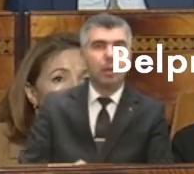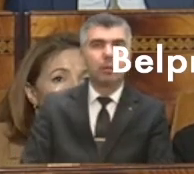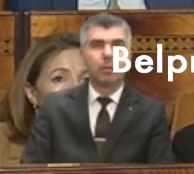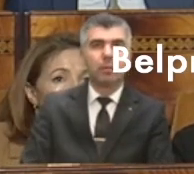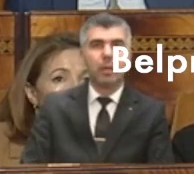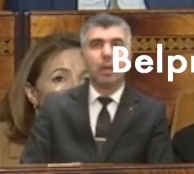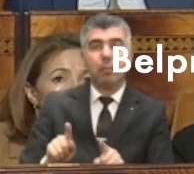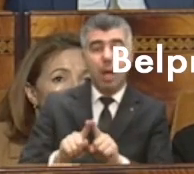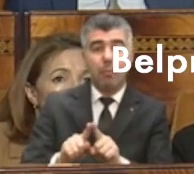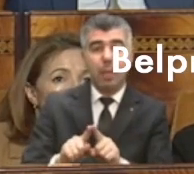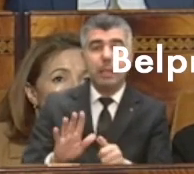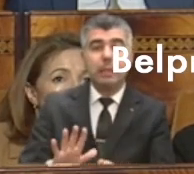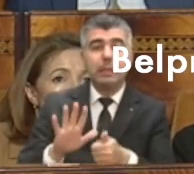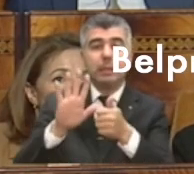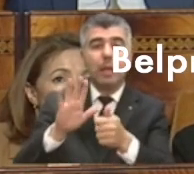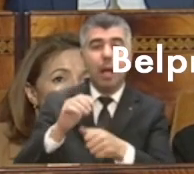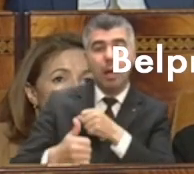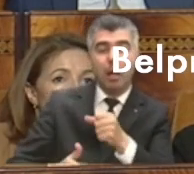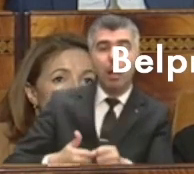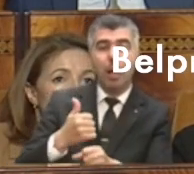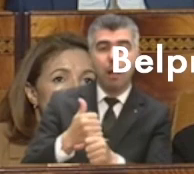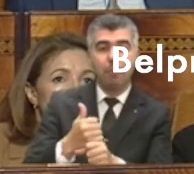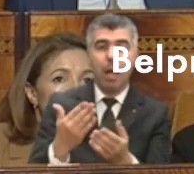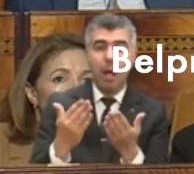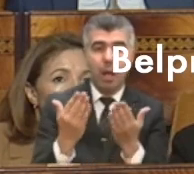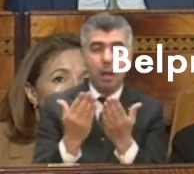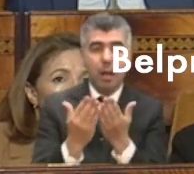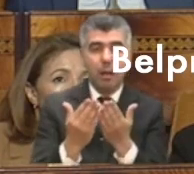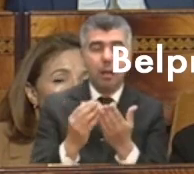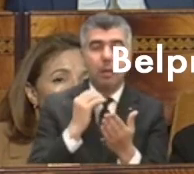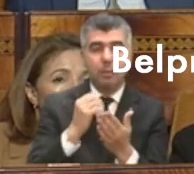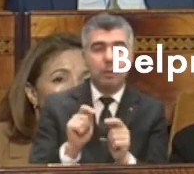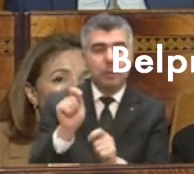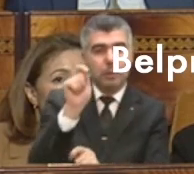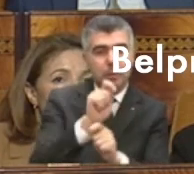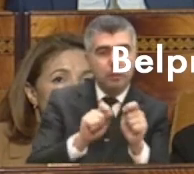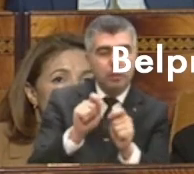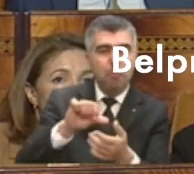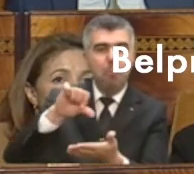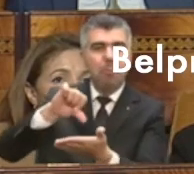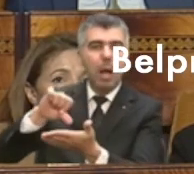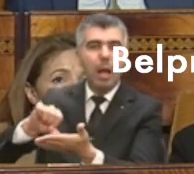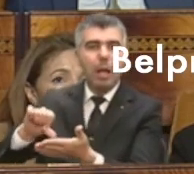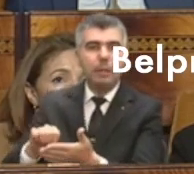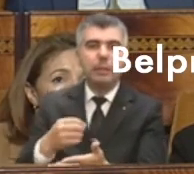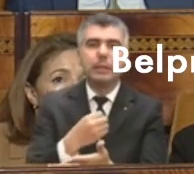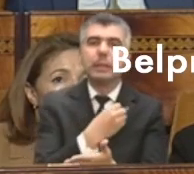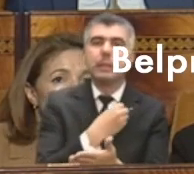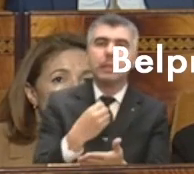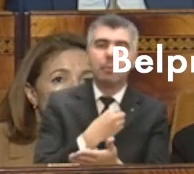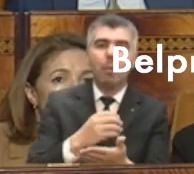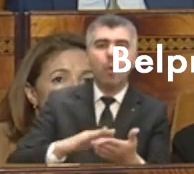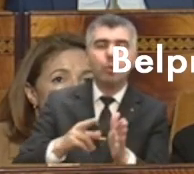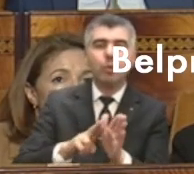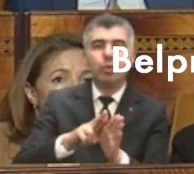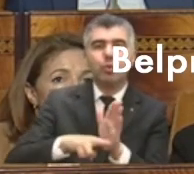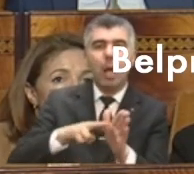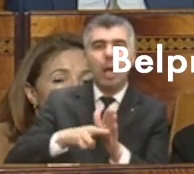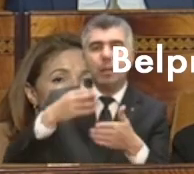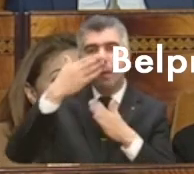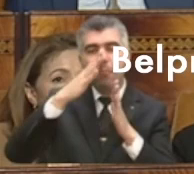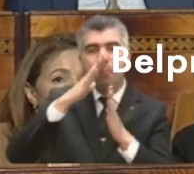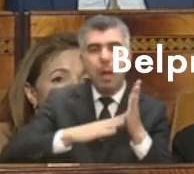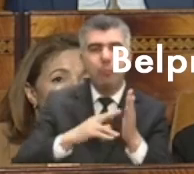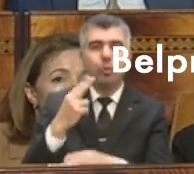بانه 6 سنين ديال التدريس ماشي حل. الحل هو في انشاء مراكز استشفائيه يعني في كل جهات ديال الوطن